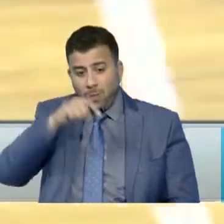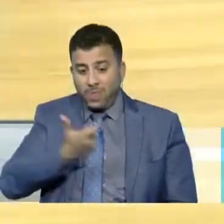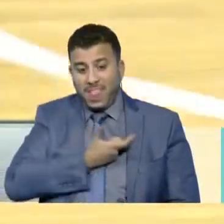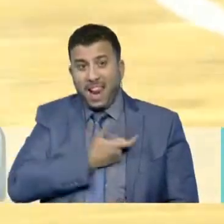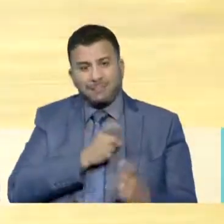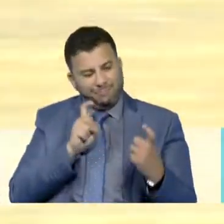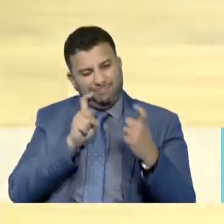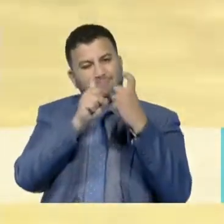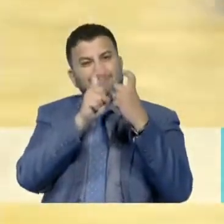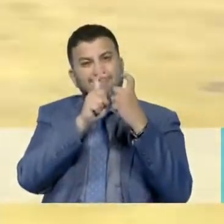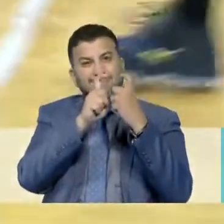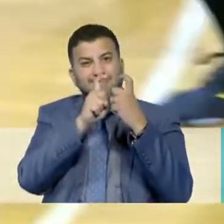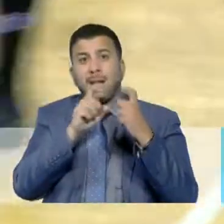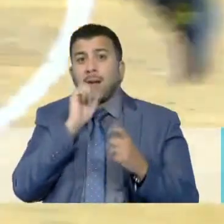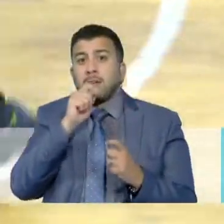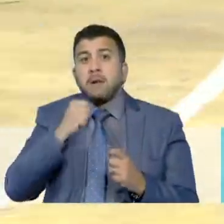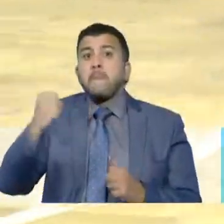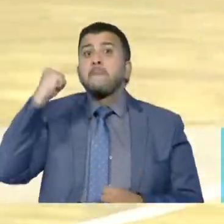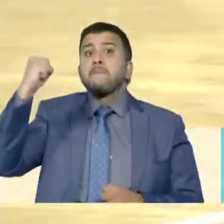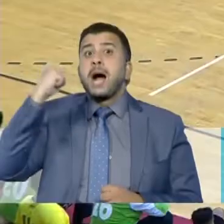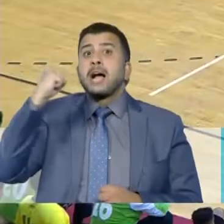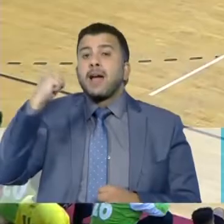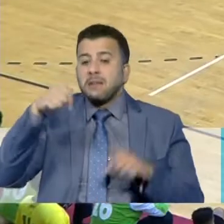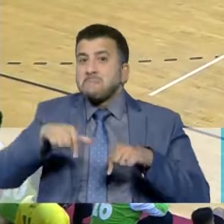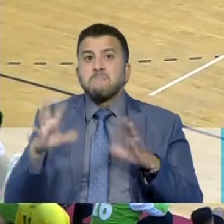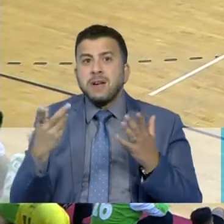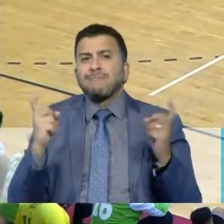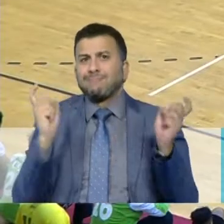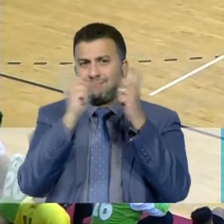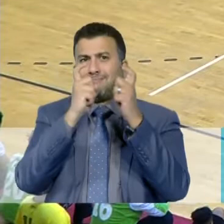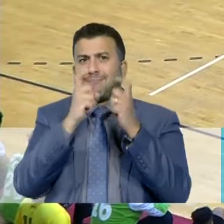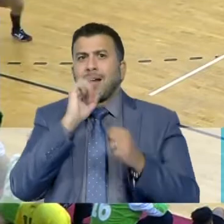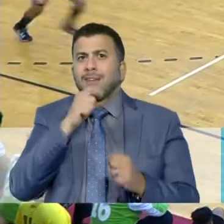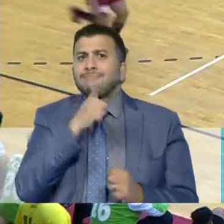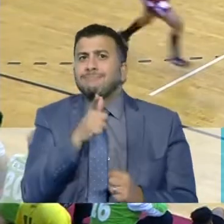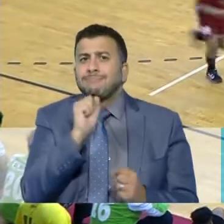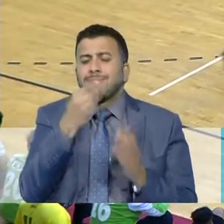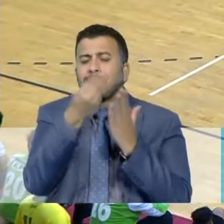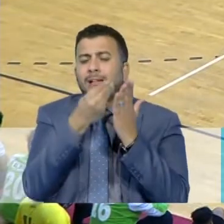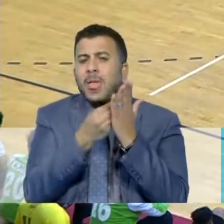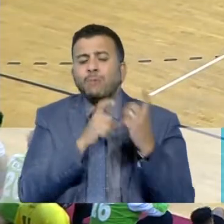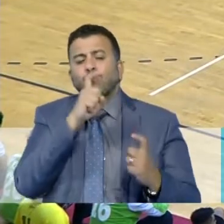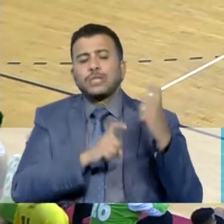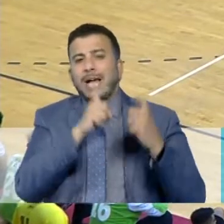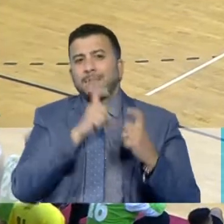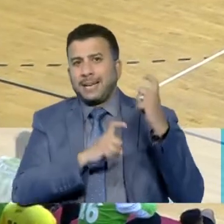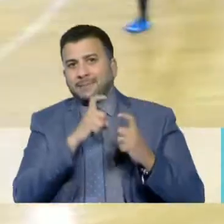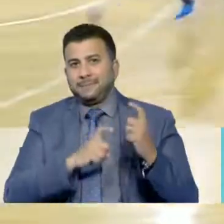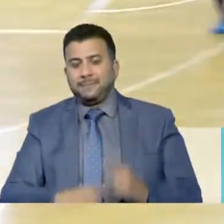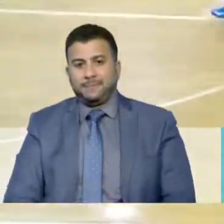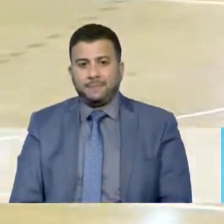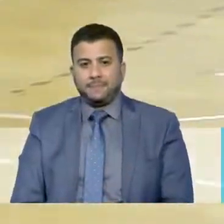القادم في مباراة فاصلة لتحديد بطل الموسم الحالي بحسب ما تنص عليه لوائح المسابقة.